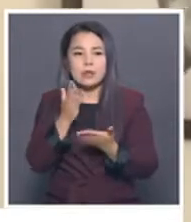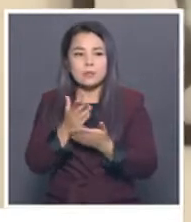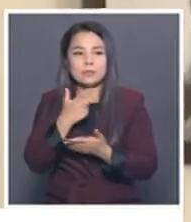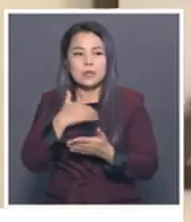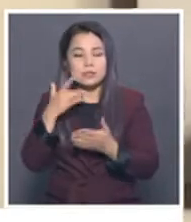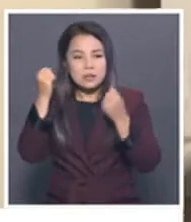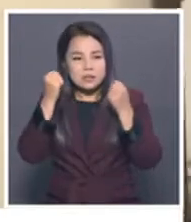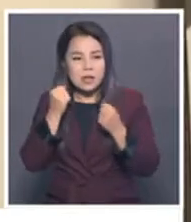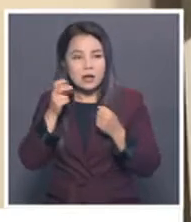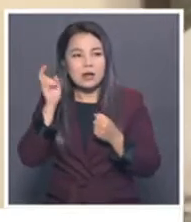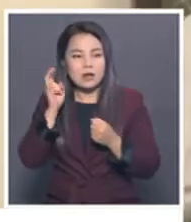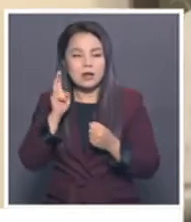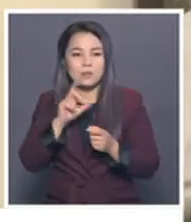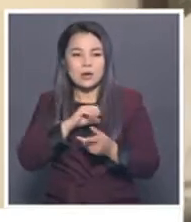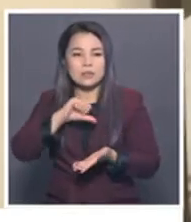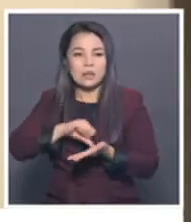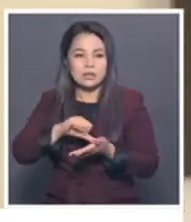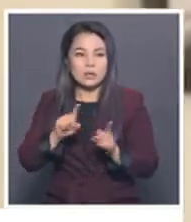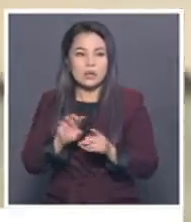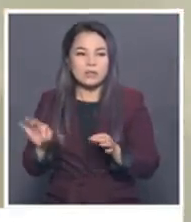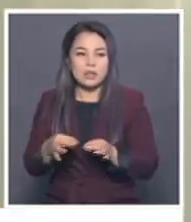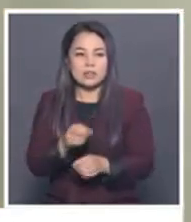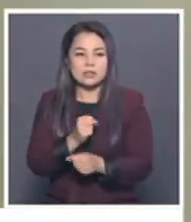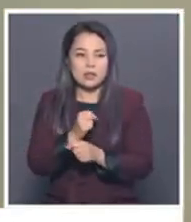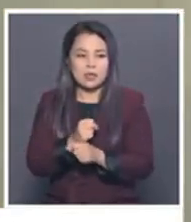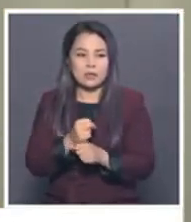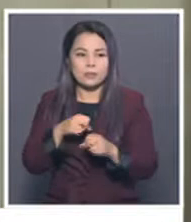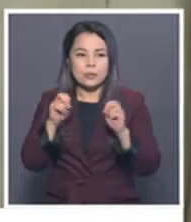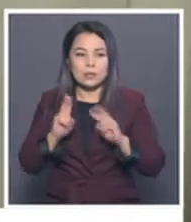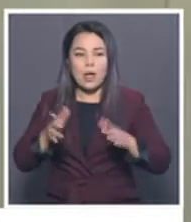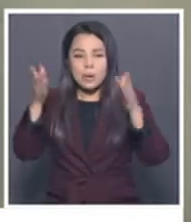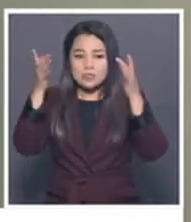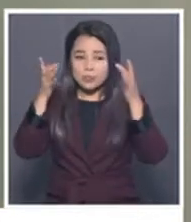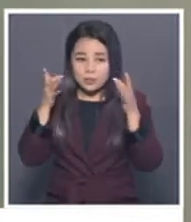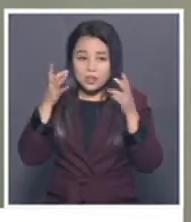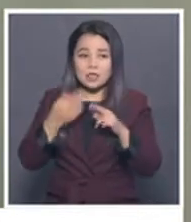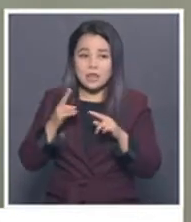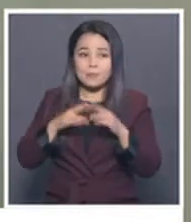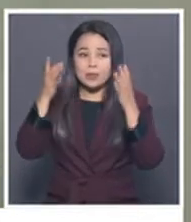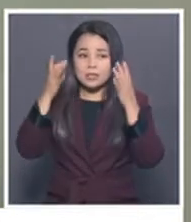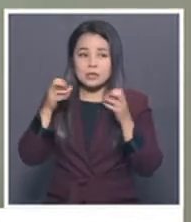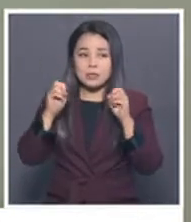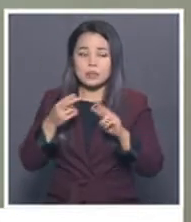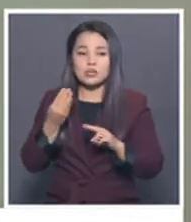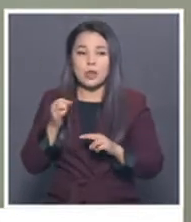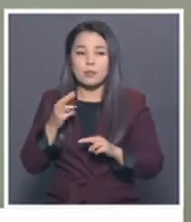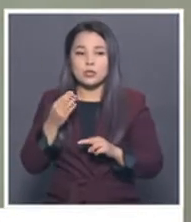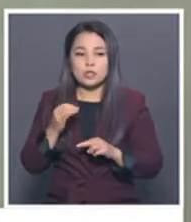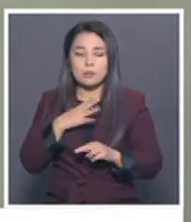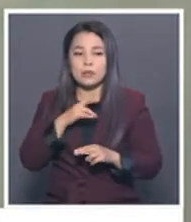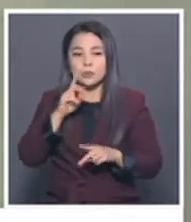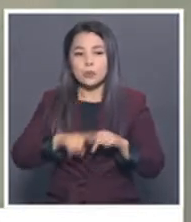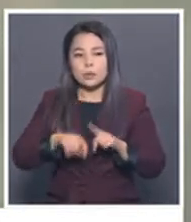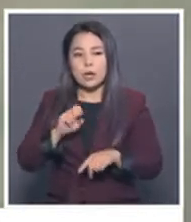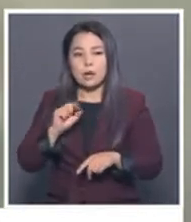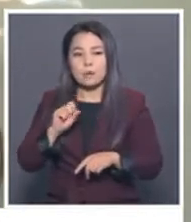көрсетілгенде қаракөл елтірісінен тігілген бас киімі. Яғни бұл бас киімді Шәмшінің туысы